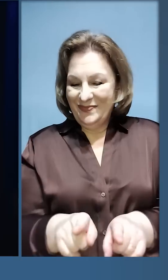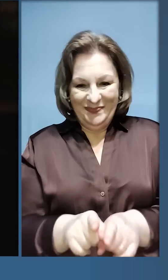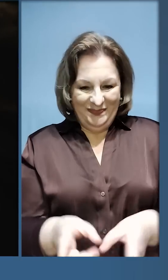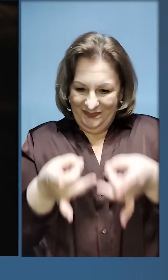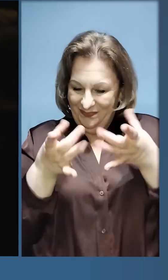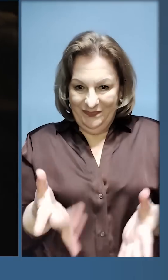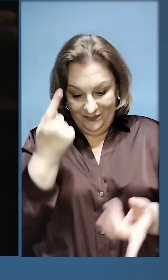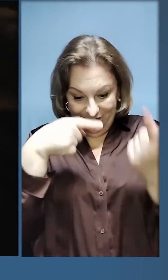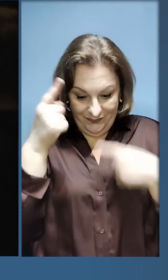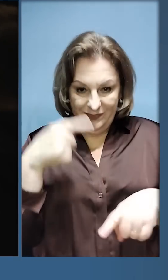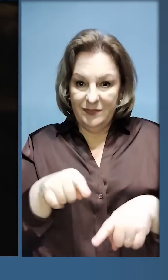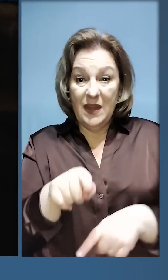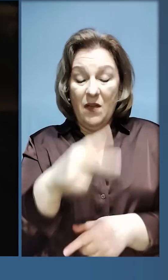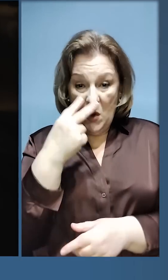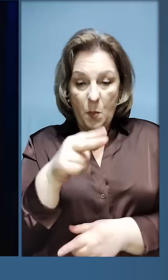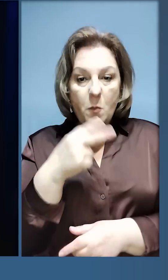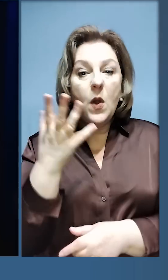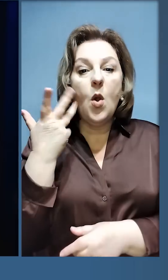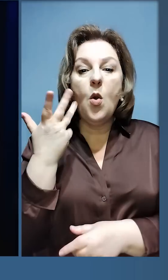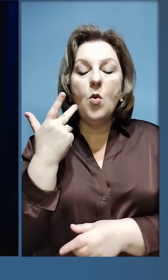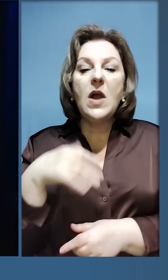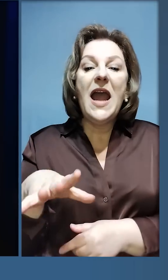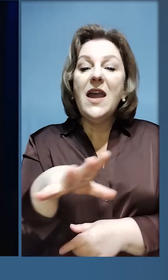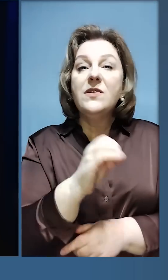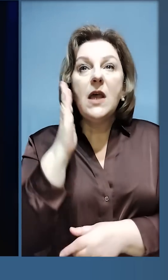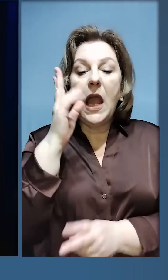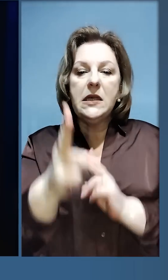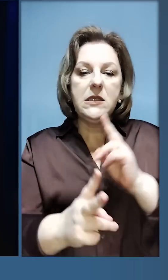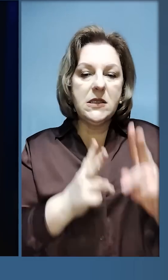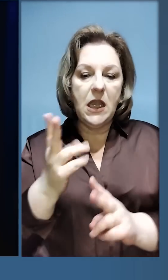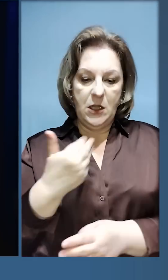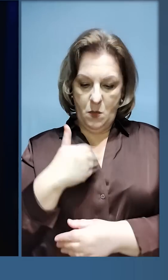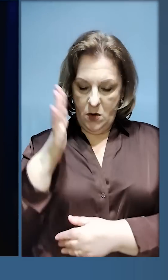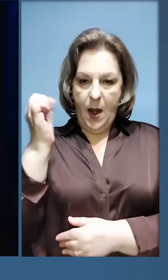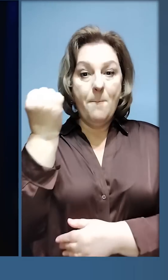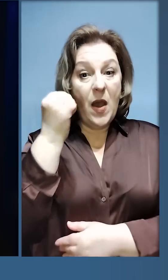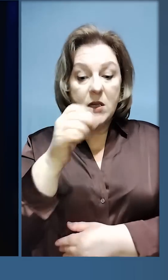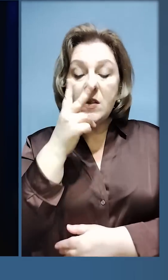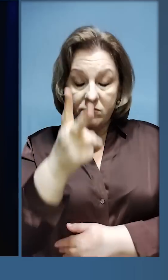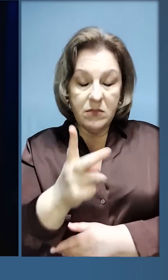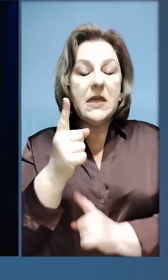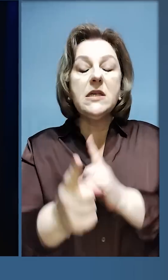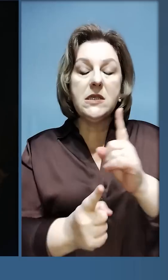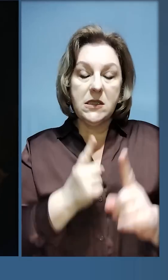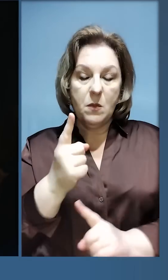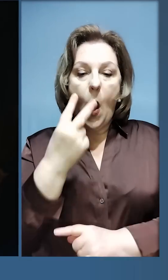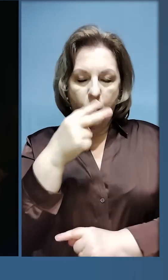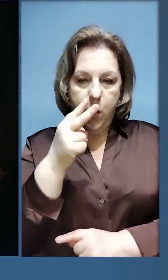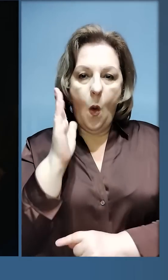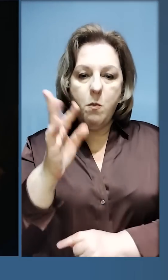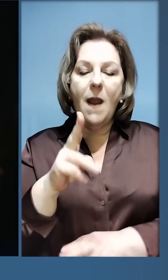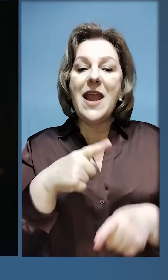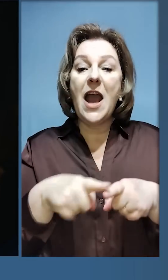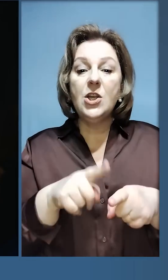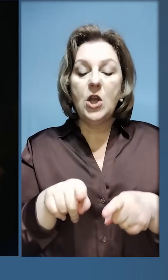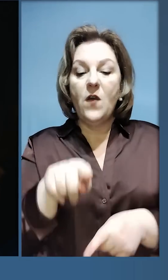тимчасово. Примітивний. Чому я кажу примітивний? Тому що ви побачите, коли все зміниться, коли ми переможемо,